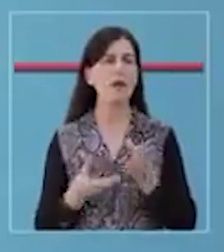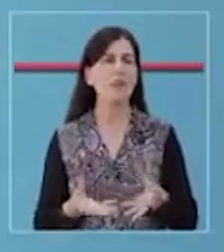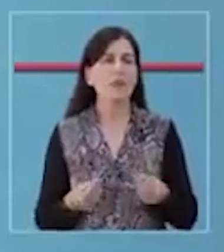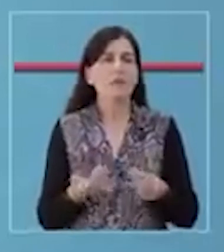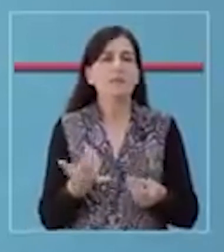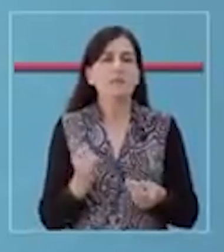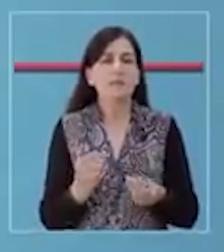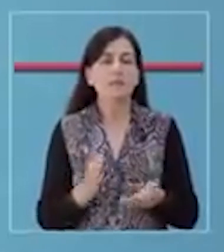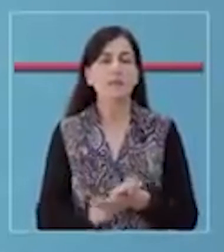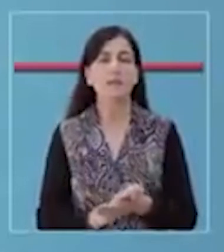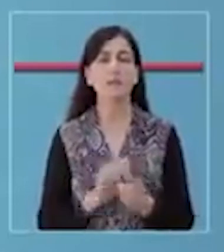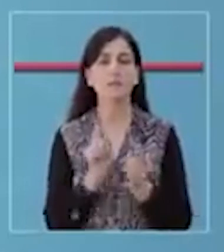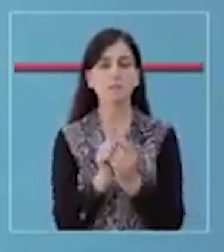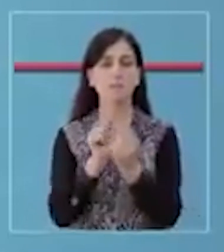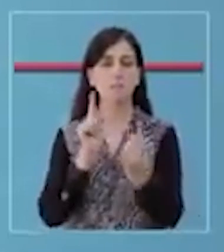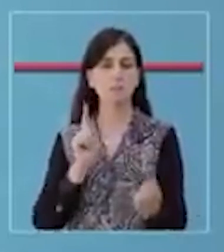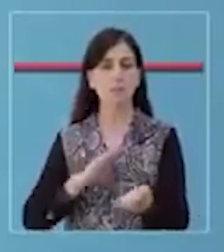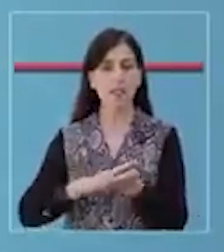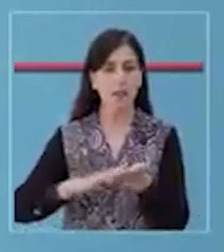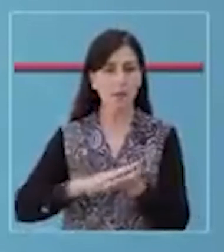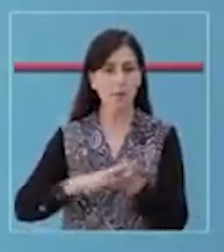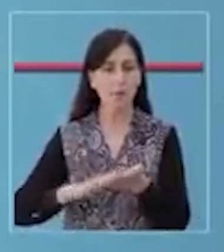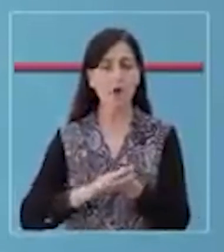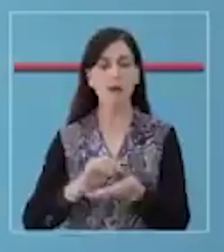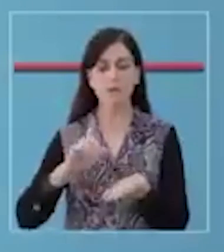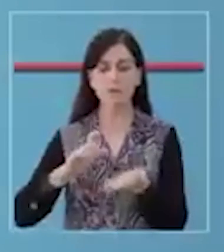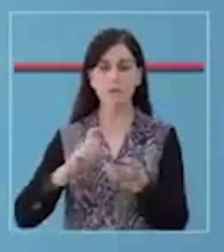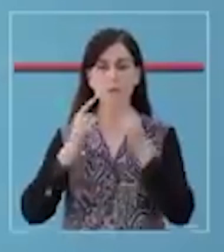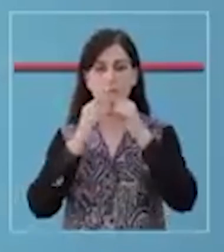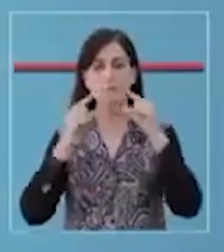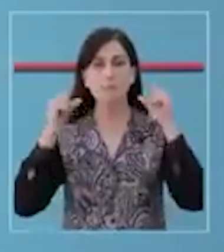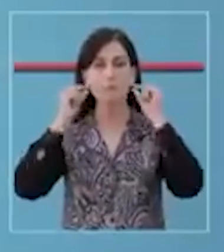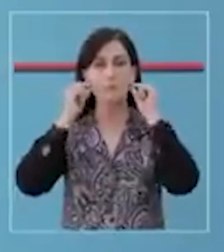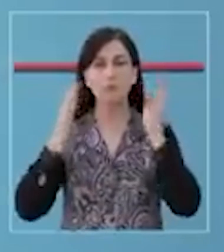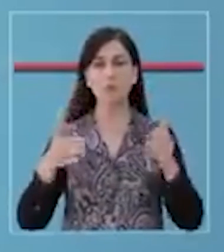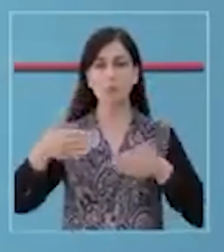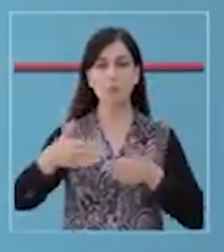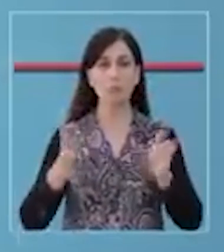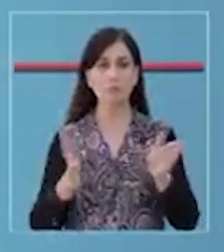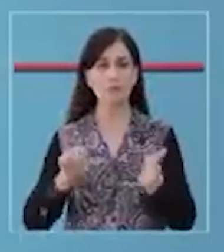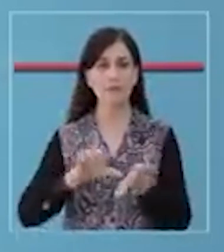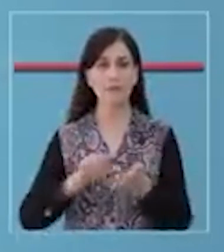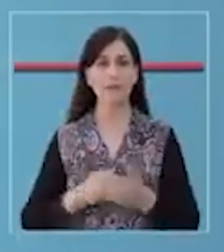rregulla të thjeshta. Qëndroni në distancë fizike, lani duart, përdorni maska në ambiente të mbyllura.